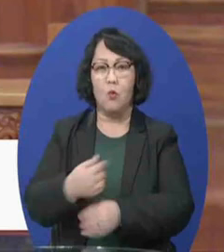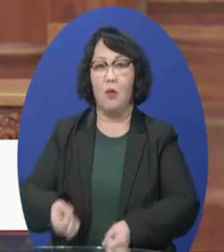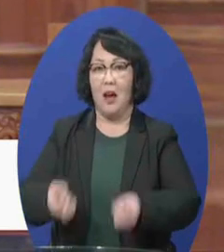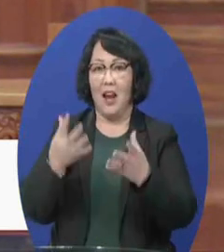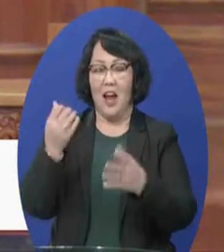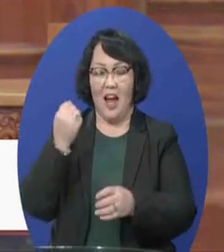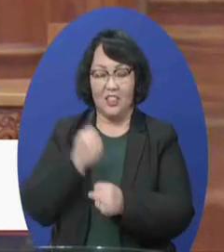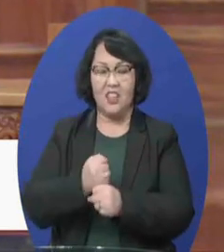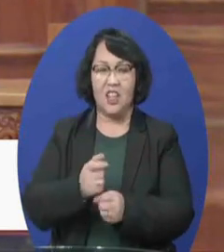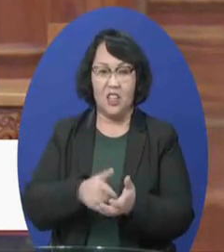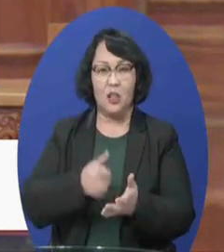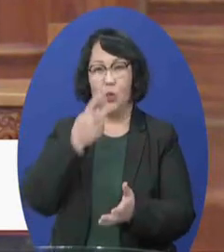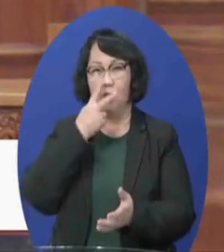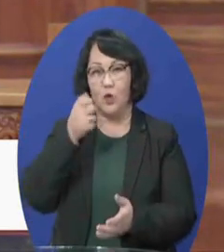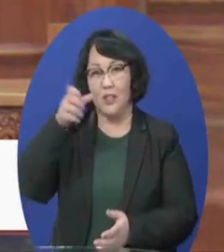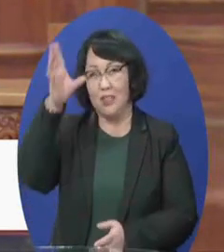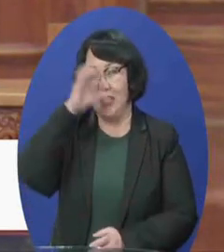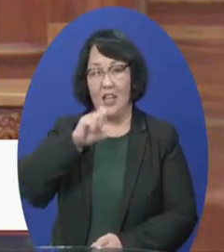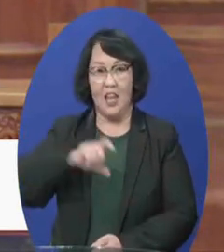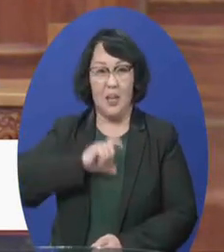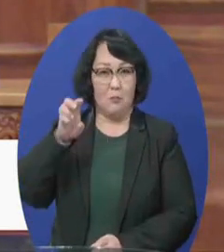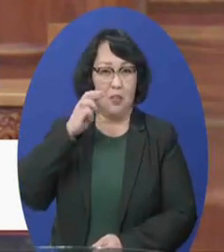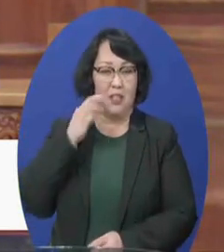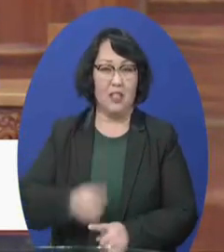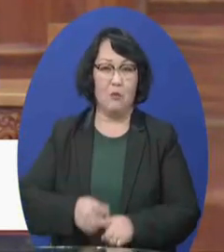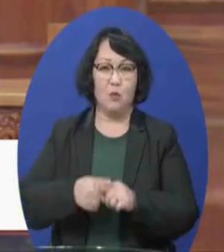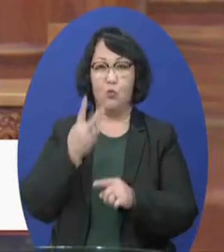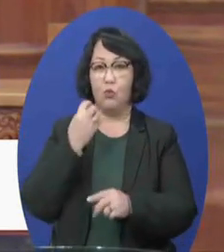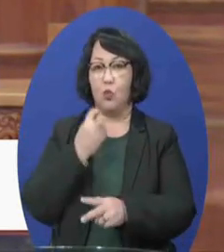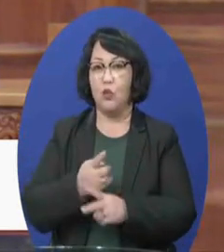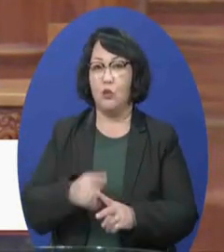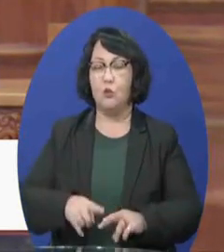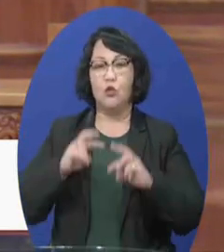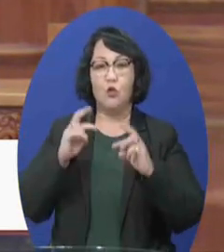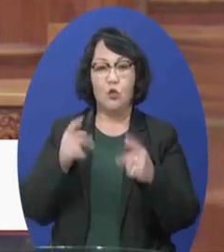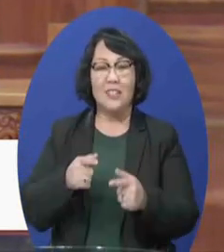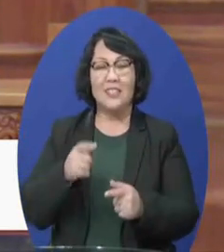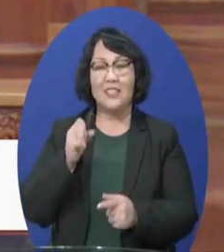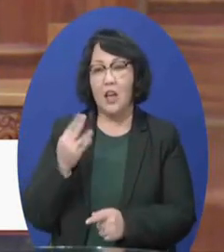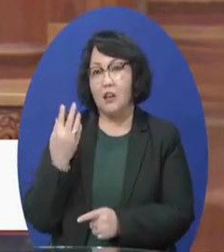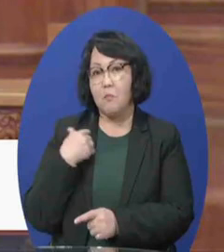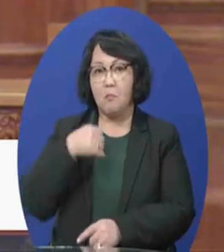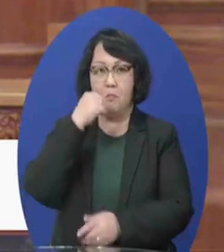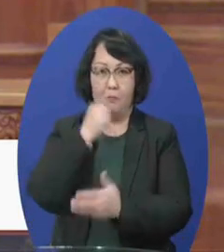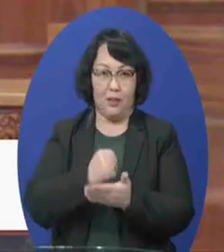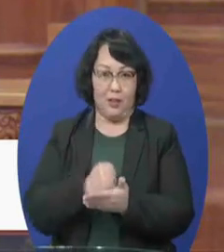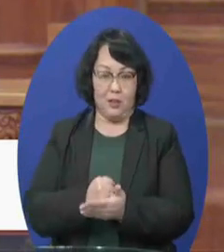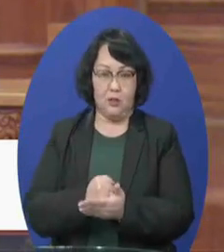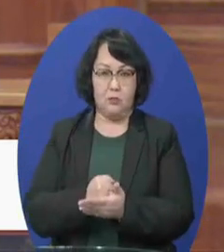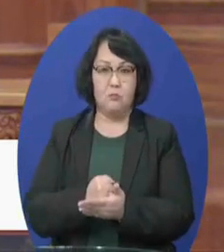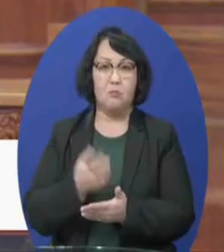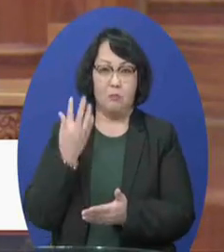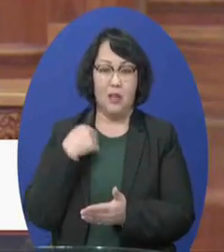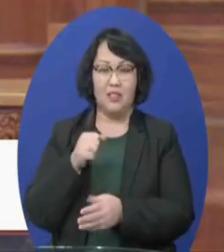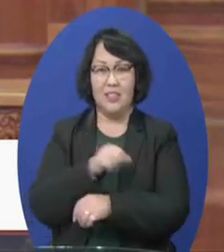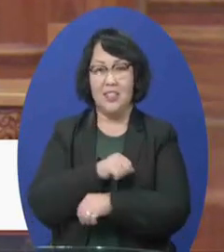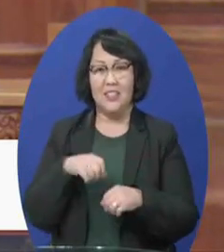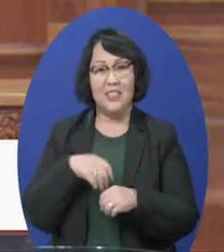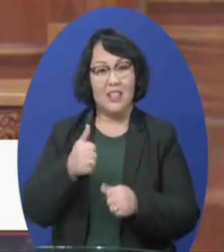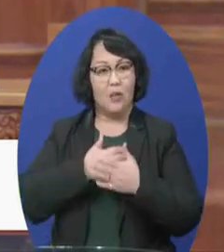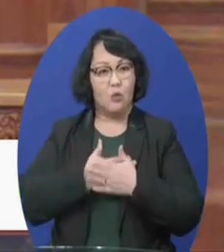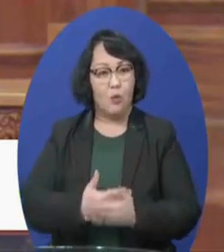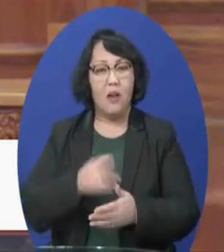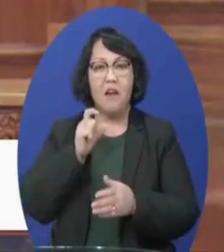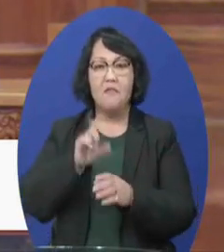үзэж ерөнхий сайдын эрх мэдлийг нэмэгдүүлж үндсэн хуулийн нэмэлт өөрчлөлийг саяхан баталж байсан. Иргэдийн сайн дураараа